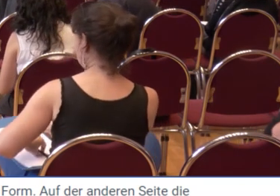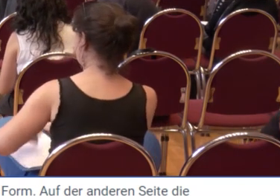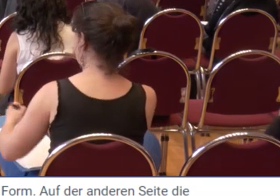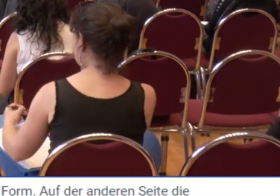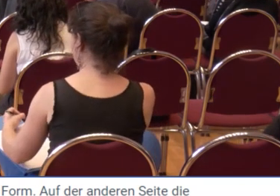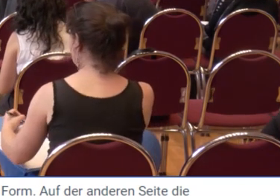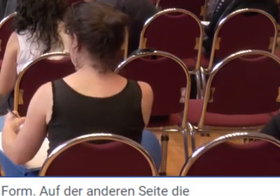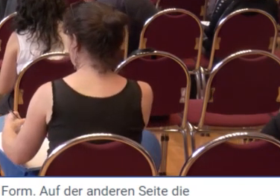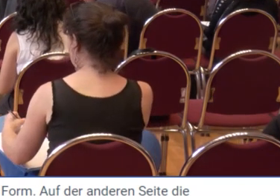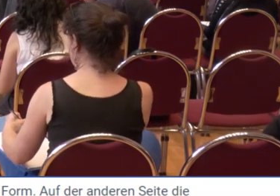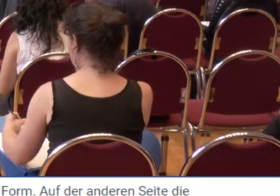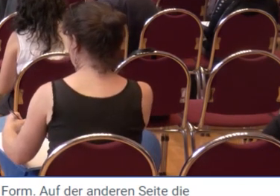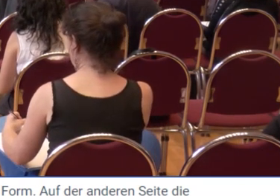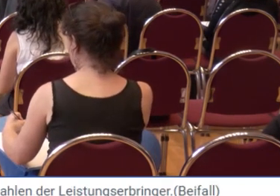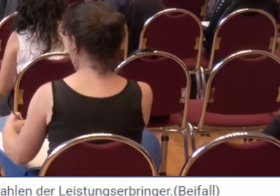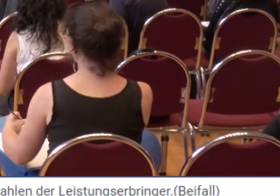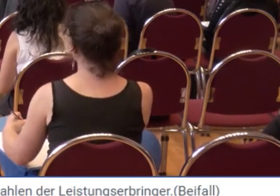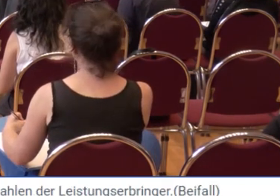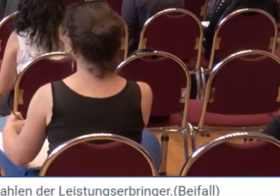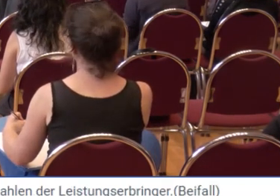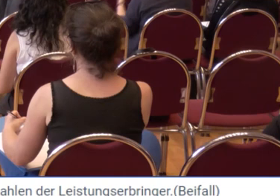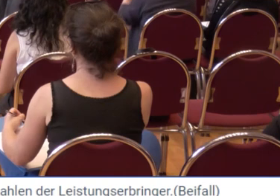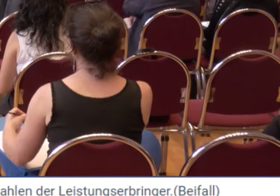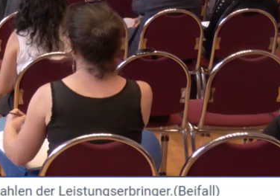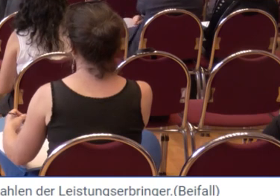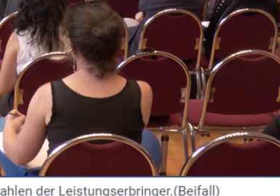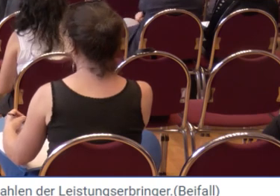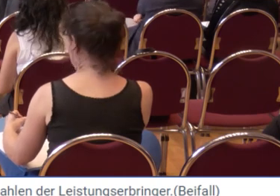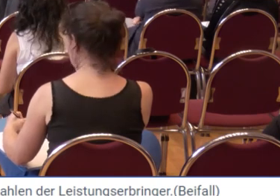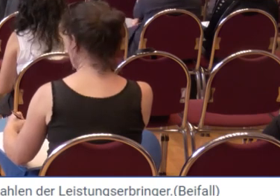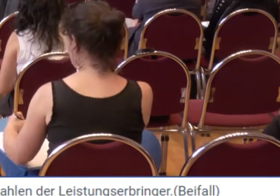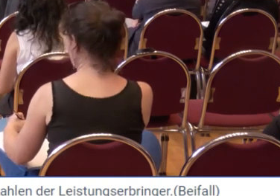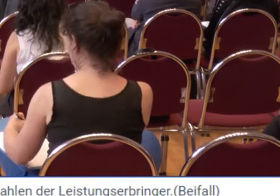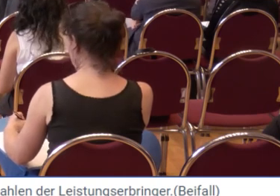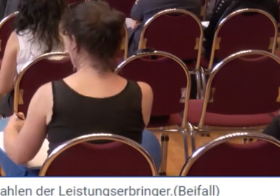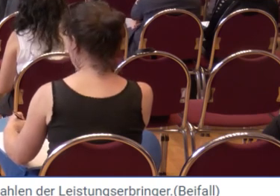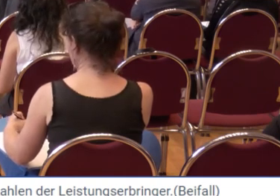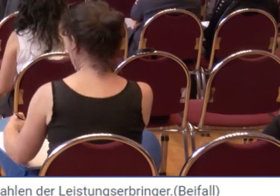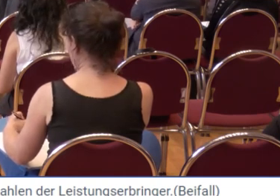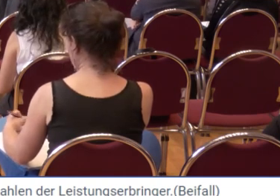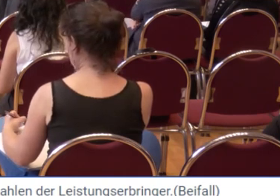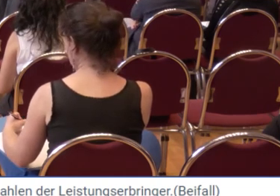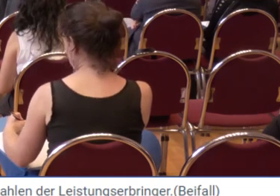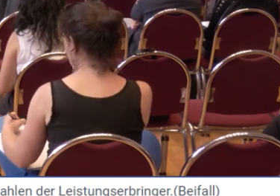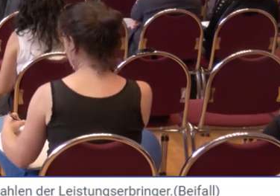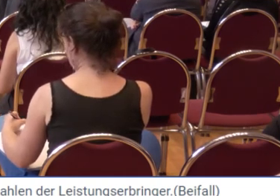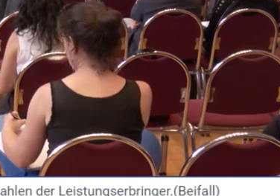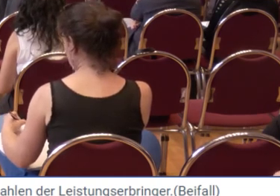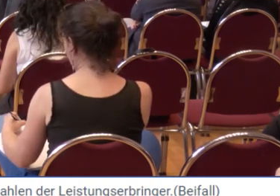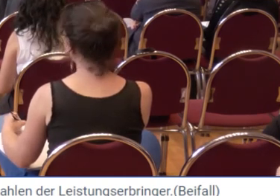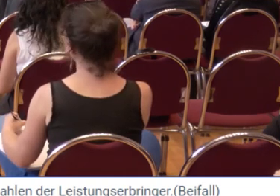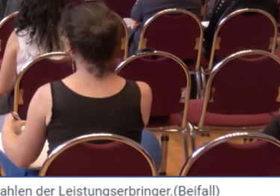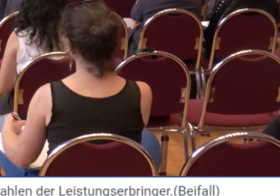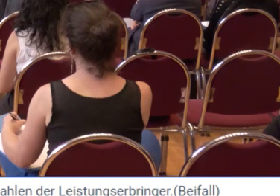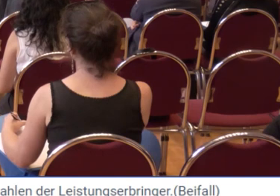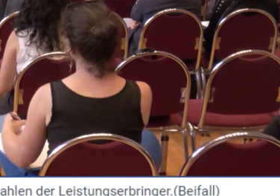Überblick tatsächlich haben sie damit sämtliche Fragen beantwortet die ich Ihnen später noch gestellt hätte aber umso besser da kam mir nämlich der Gedanke